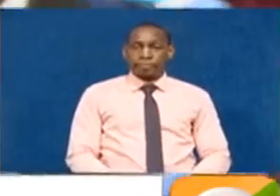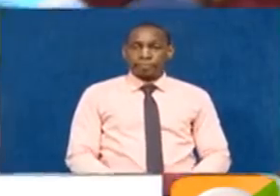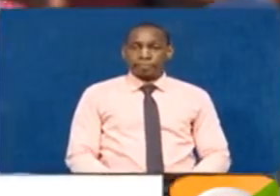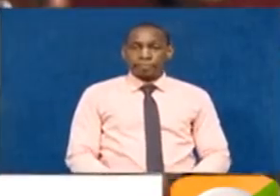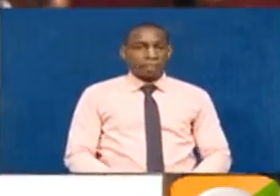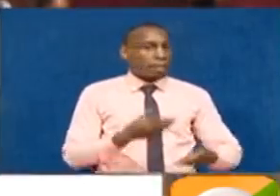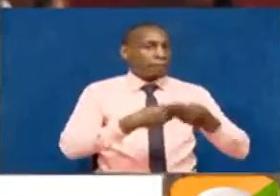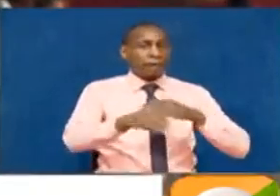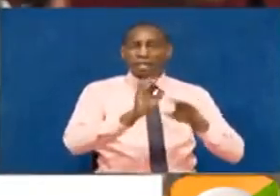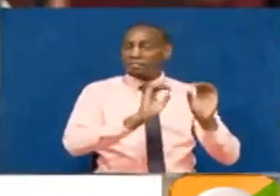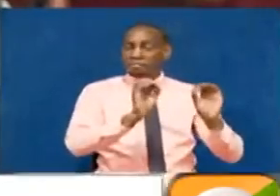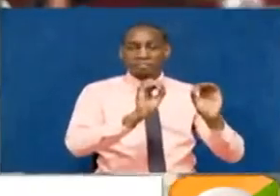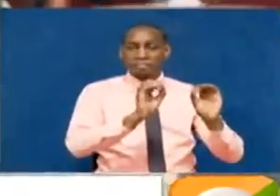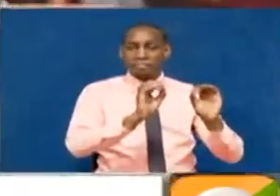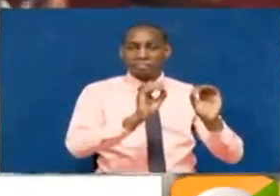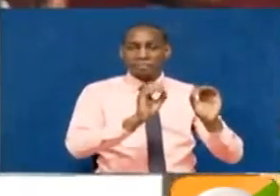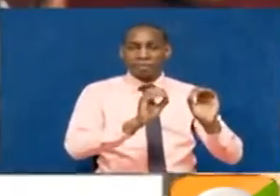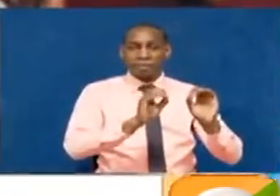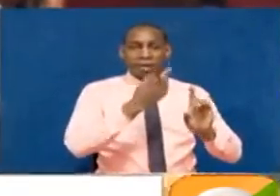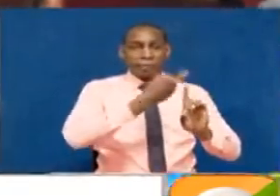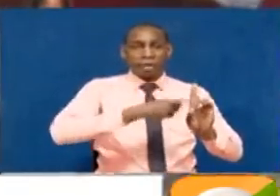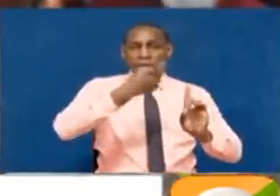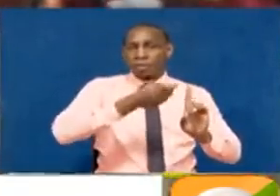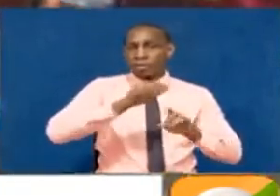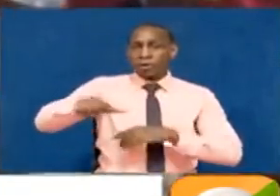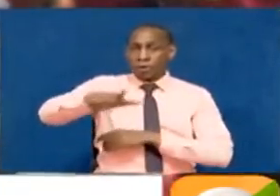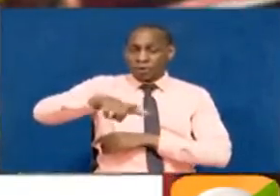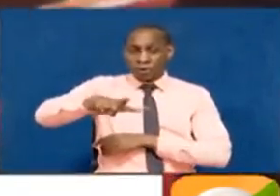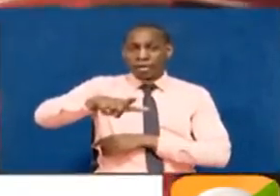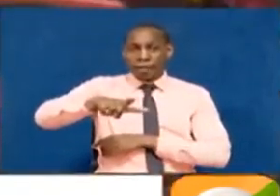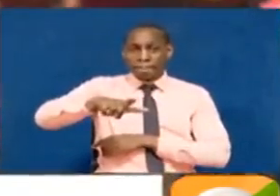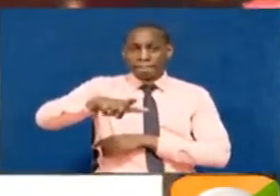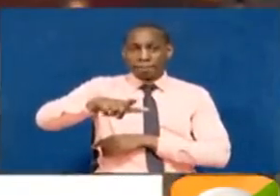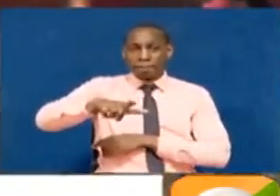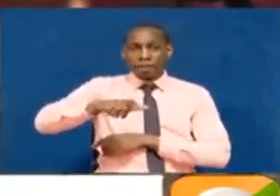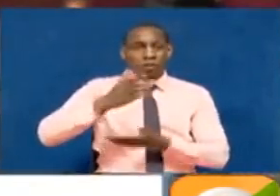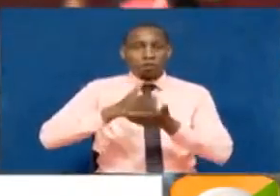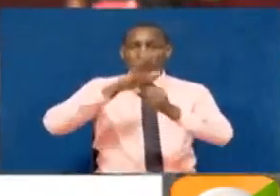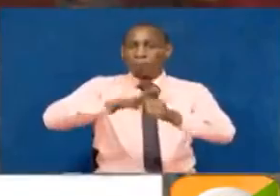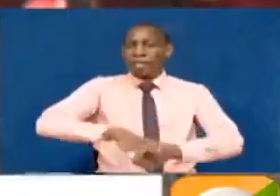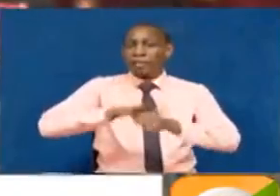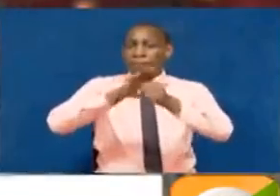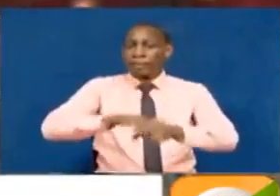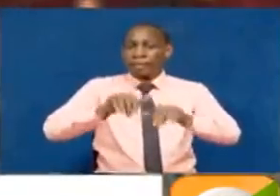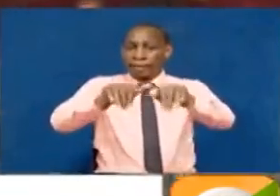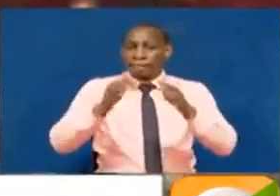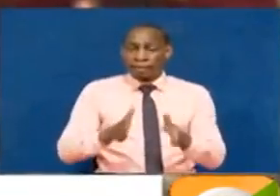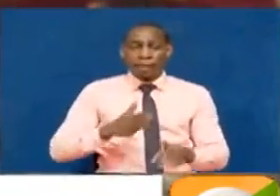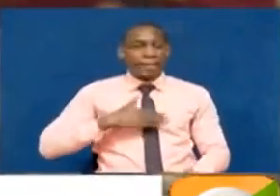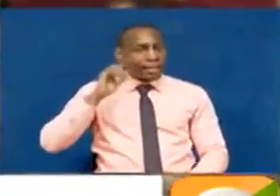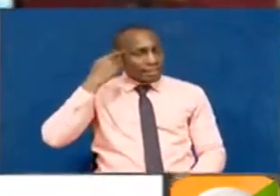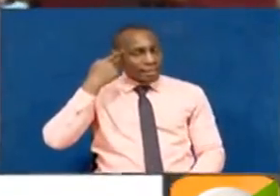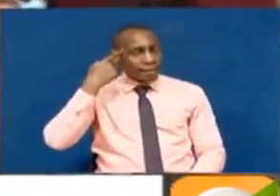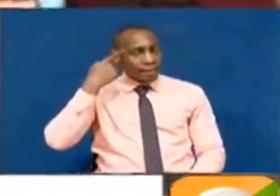They are not buying potatoes locally. It demoralizes farmers sana. And I